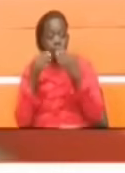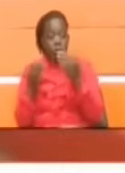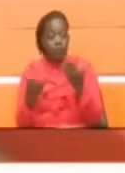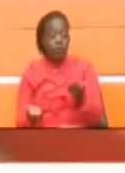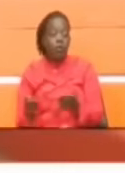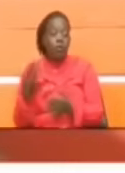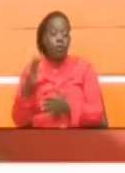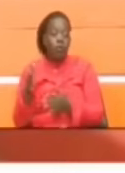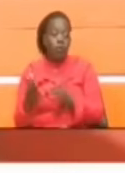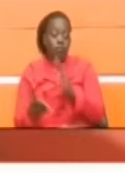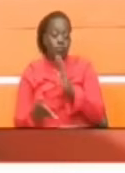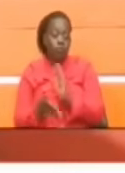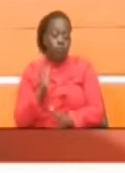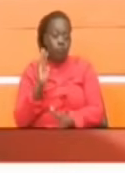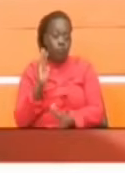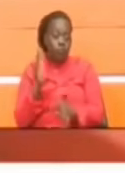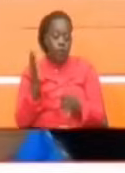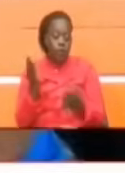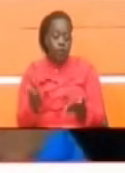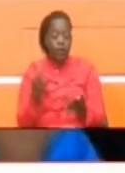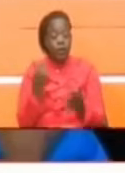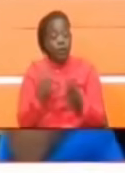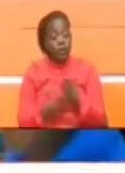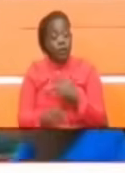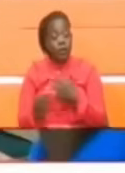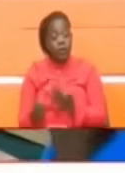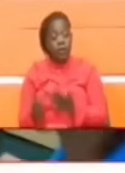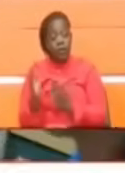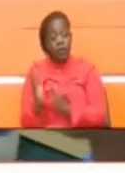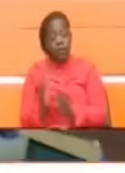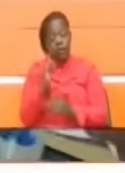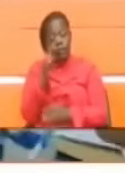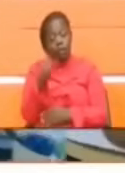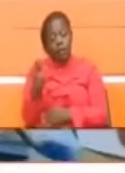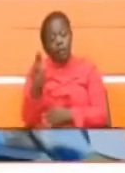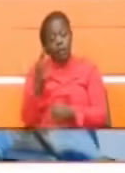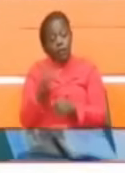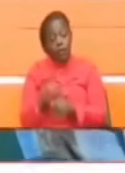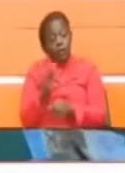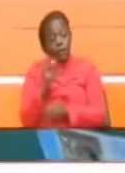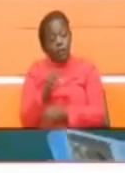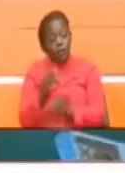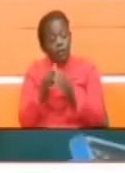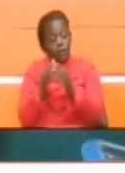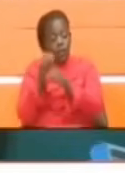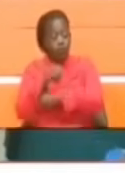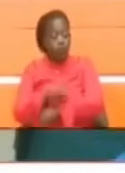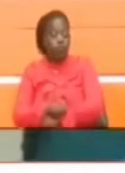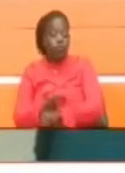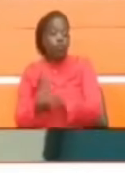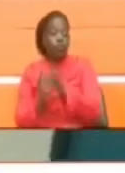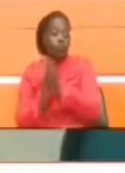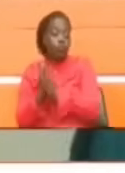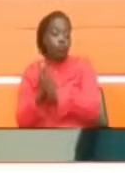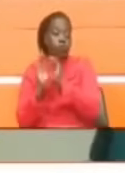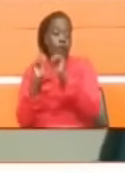Quip olw'enteekateeka eno gy'agamba nti ejjidde mu kiseera ekituufu era n'akuutira abakulira amasomero okubyettanira